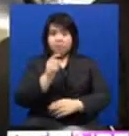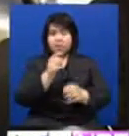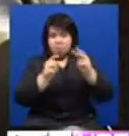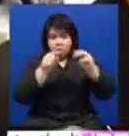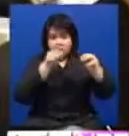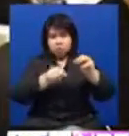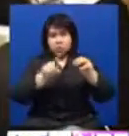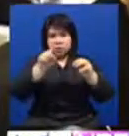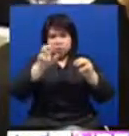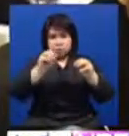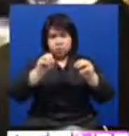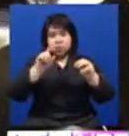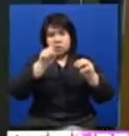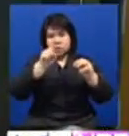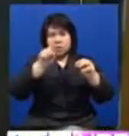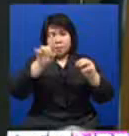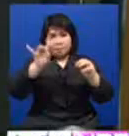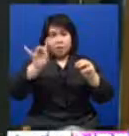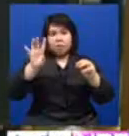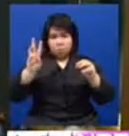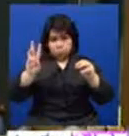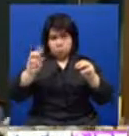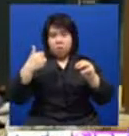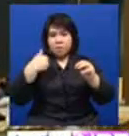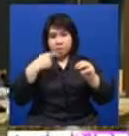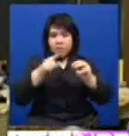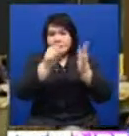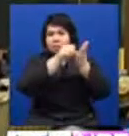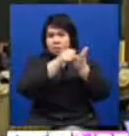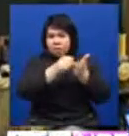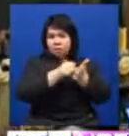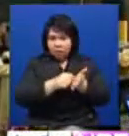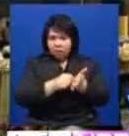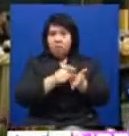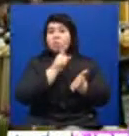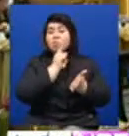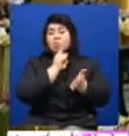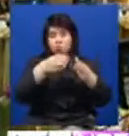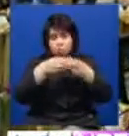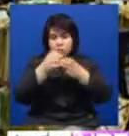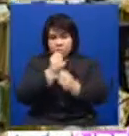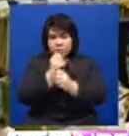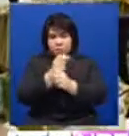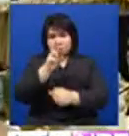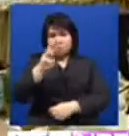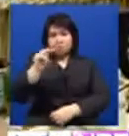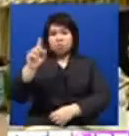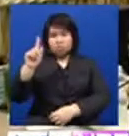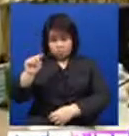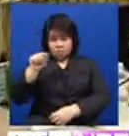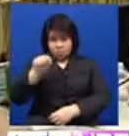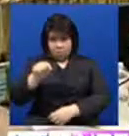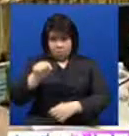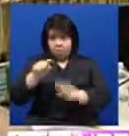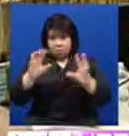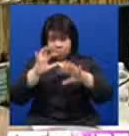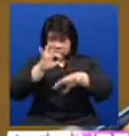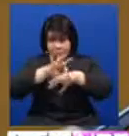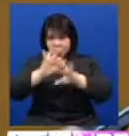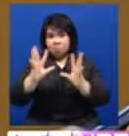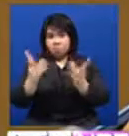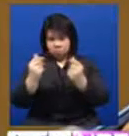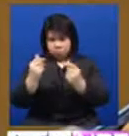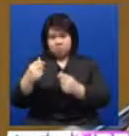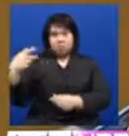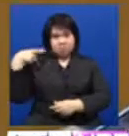ที่186ได้มีการแก้ไขหลักการเมื่อคณะรัฐมนตรีพ้นจากตำแหน่งจะให้ปลัดกระทรวงนั้นๆทำหน้าที่คณะรัฐมนตรี